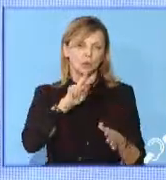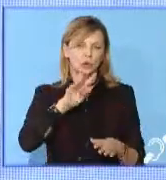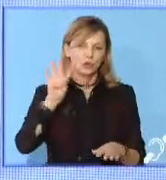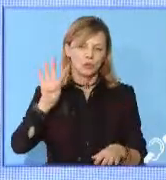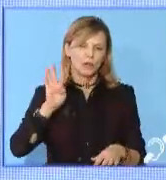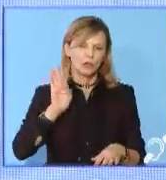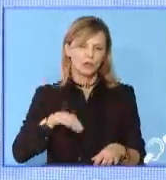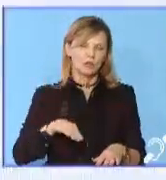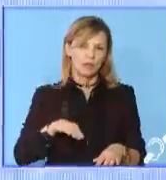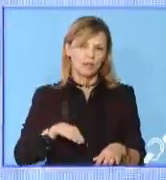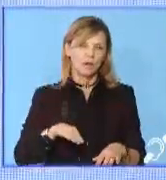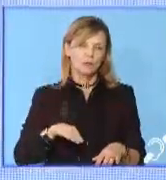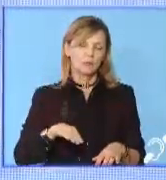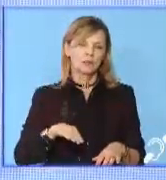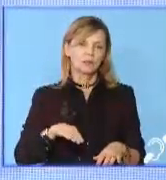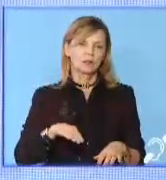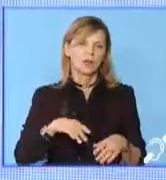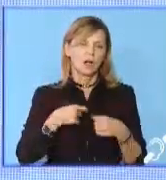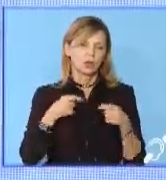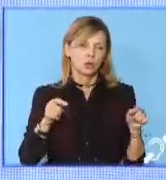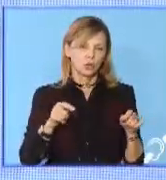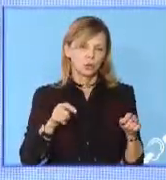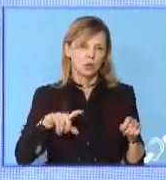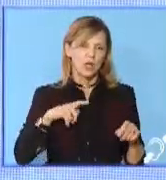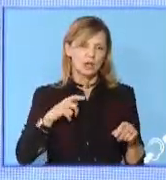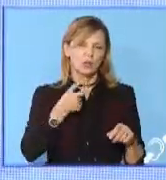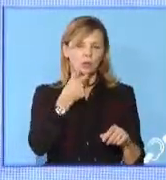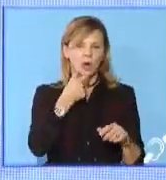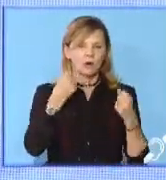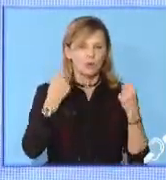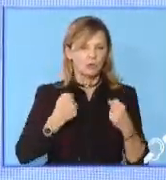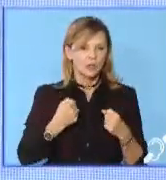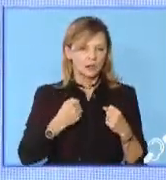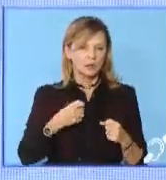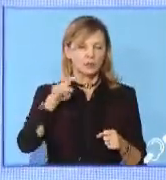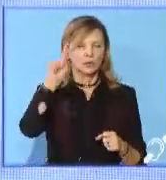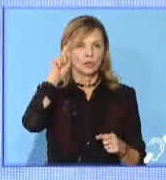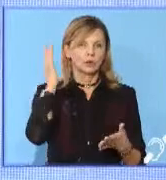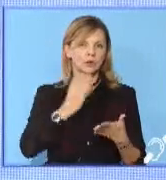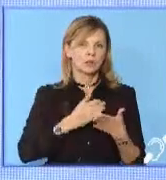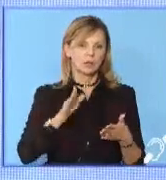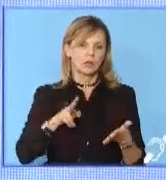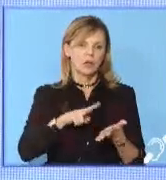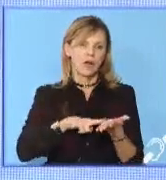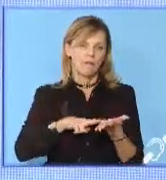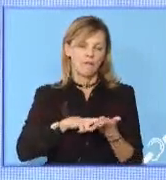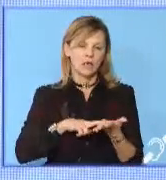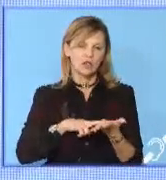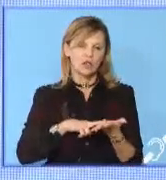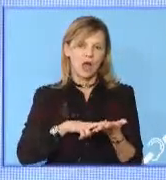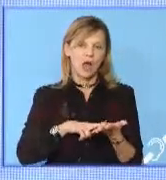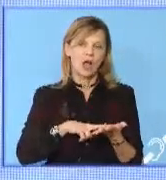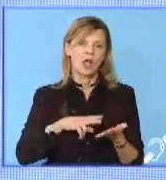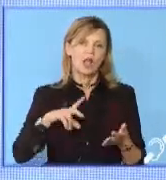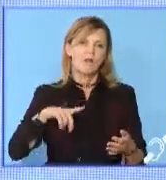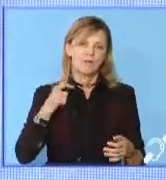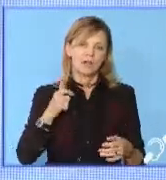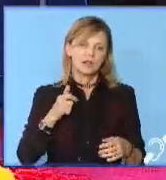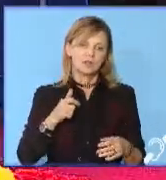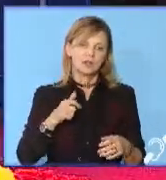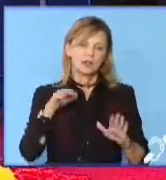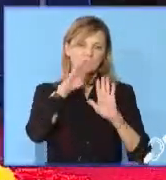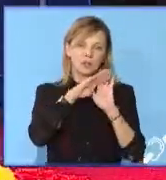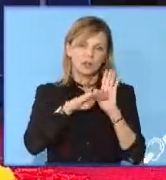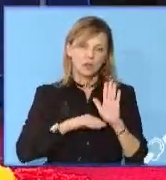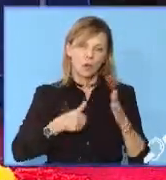fi un an formidabil de greu. Sunt convins că de data asta la rândul cu Vâlcea, sunt convins că la județul Vâlcea chiar veți fi în top 6, cel